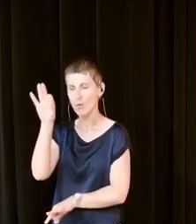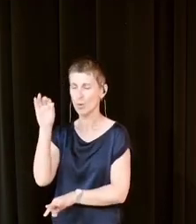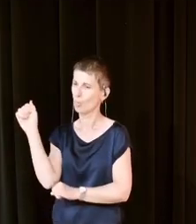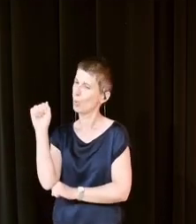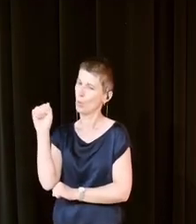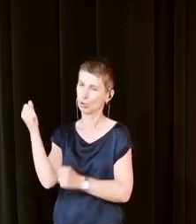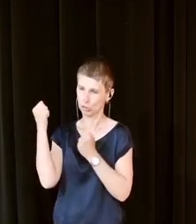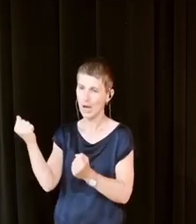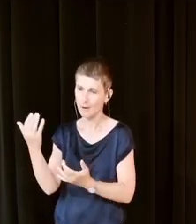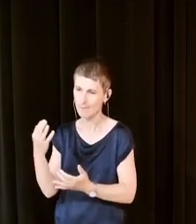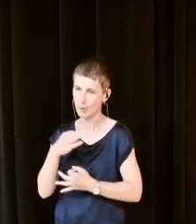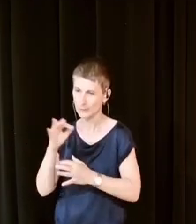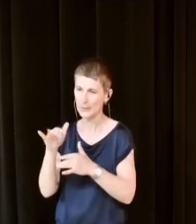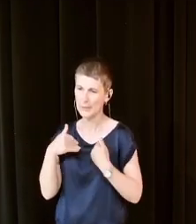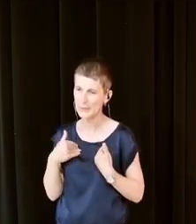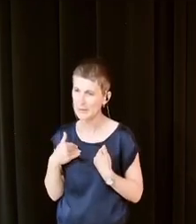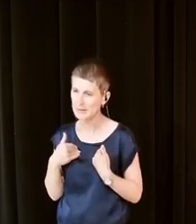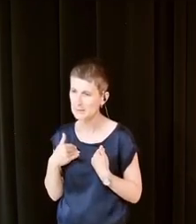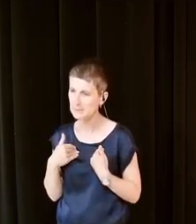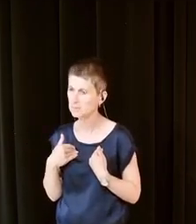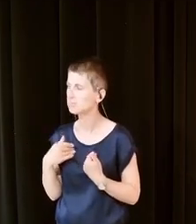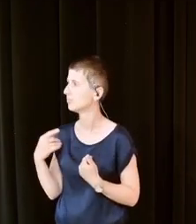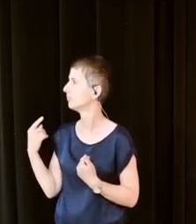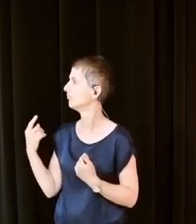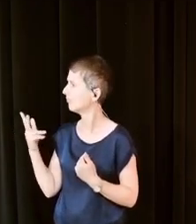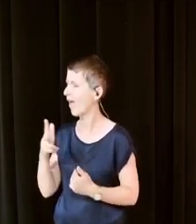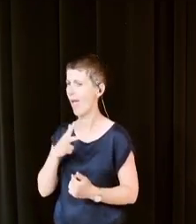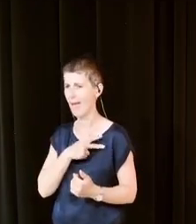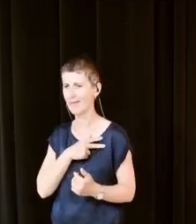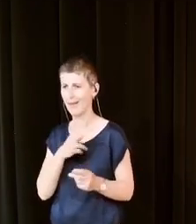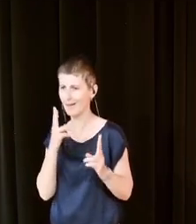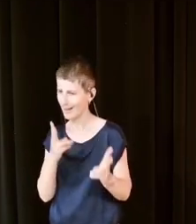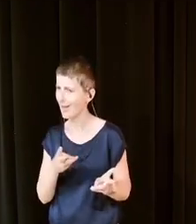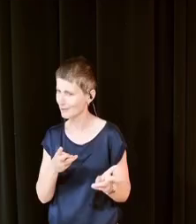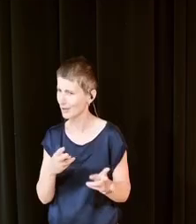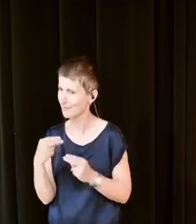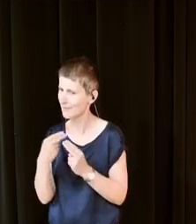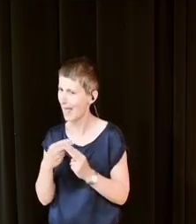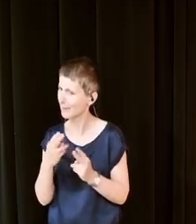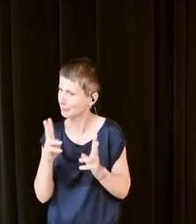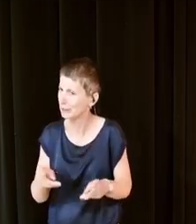vielen Dank. Ich glaube auch, das ist eine, ich sag mal, so eine echte Hinterlassenschaft. Ja, das ist es so. Wirklich.